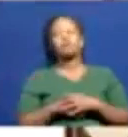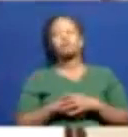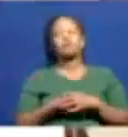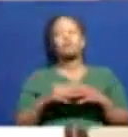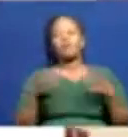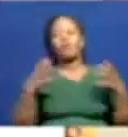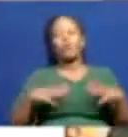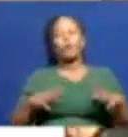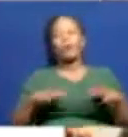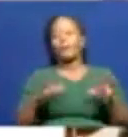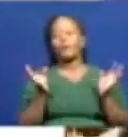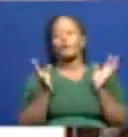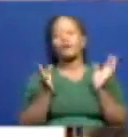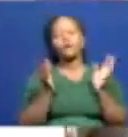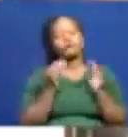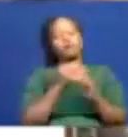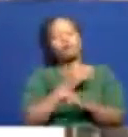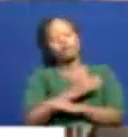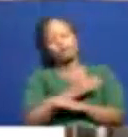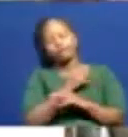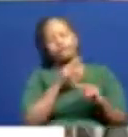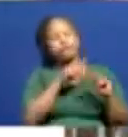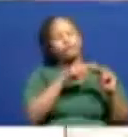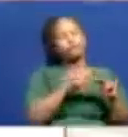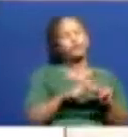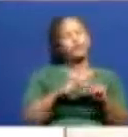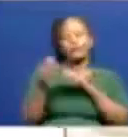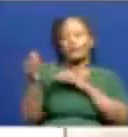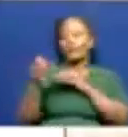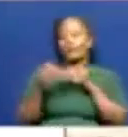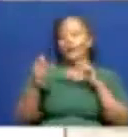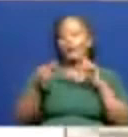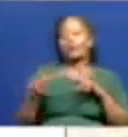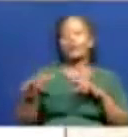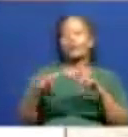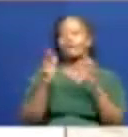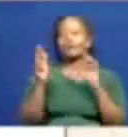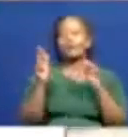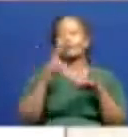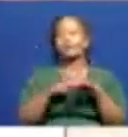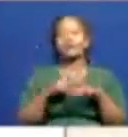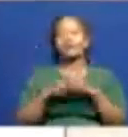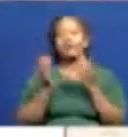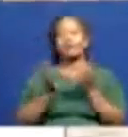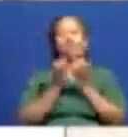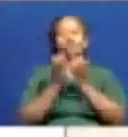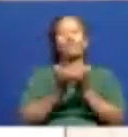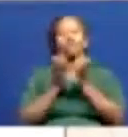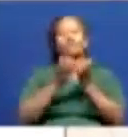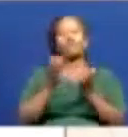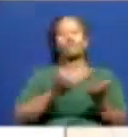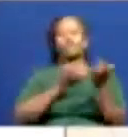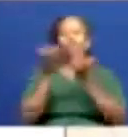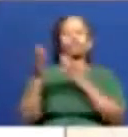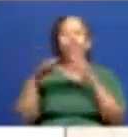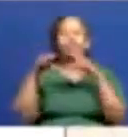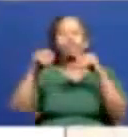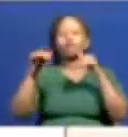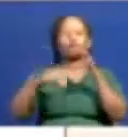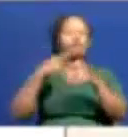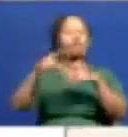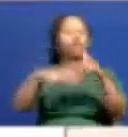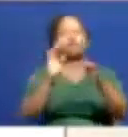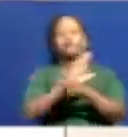Wakazi wanaketi kando kwenye ukingo wa mto Nzoia huku mashua zinazosafirisha mchanga zikitekeleza shughuli